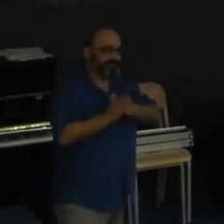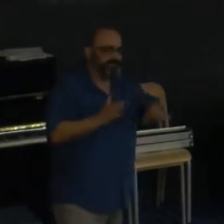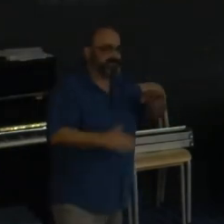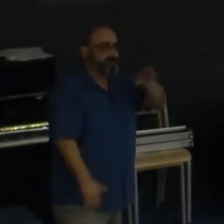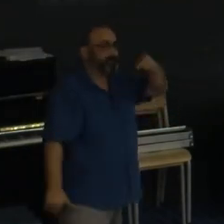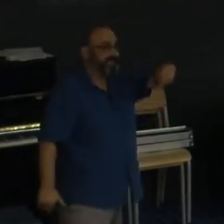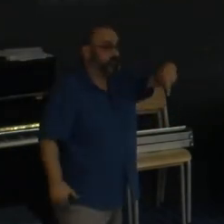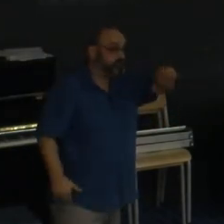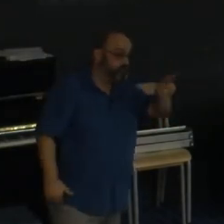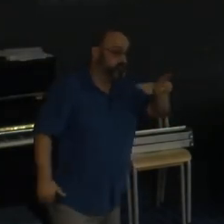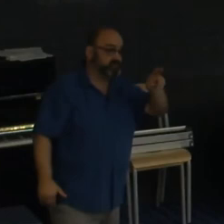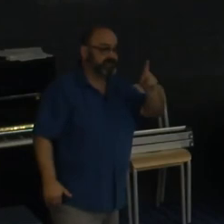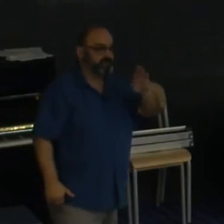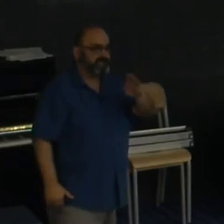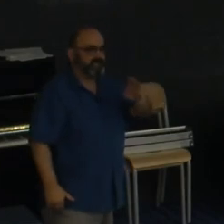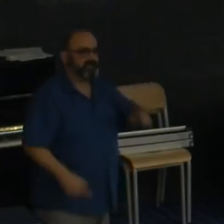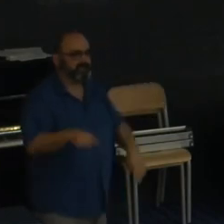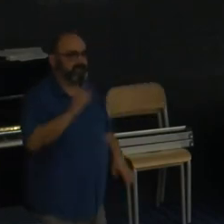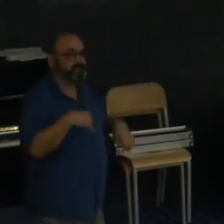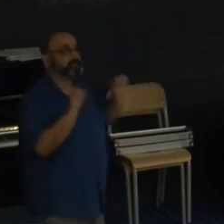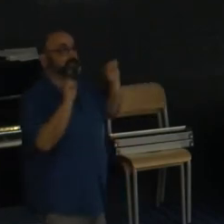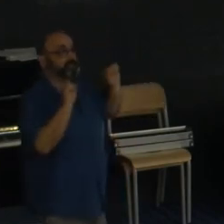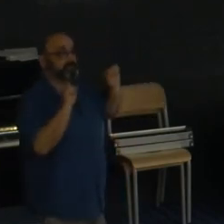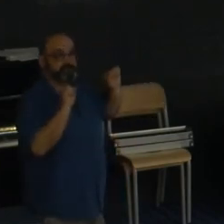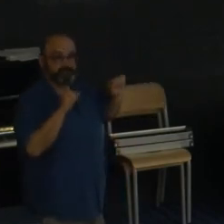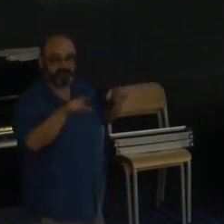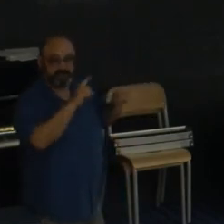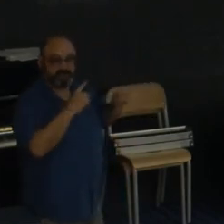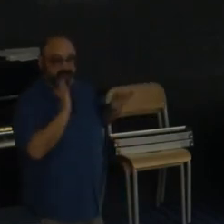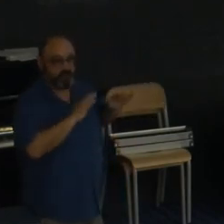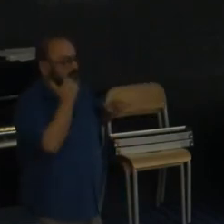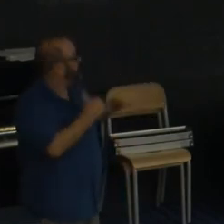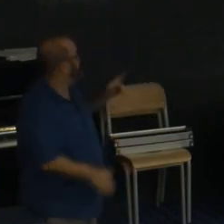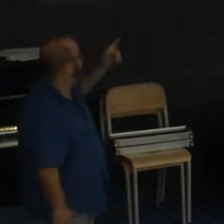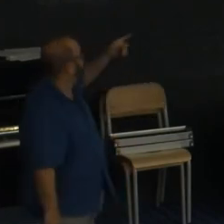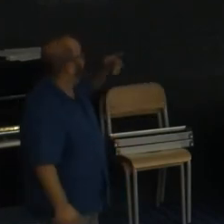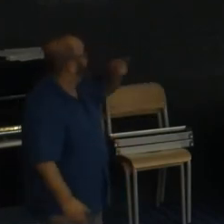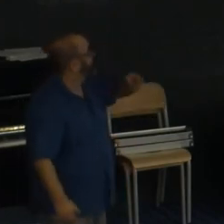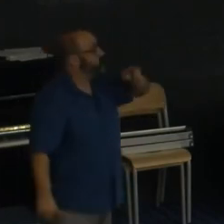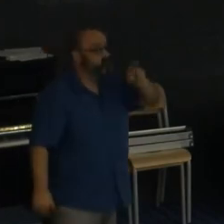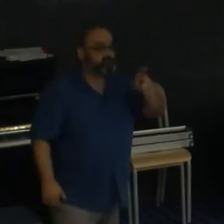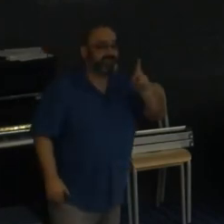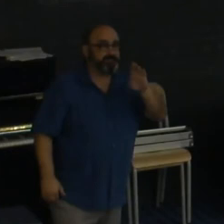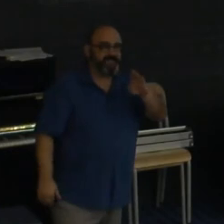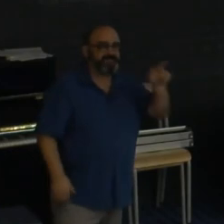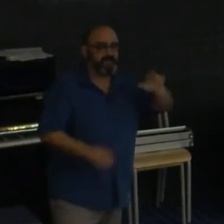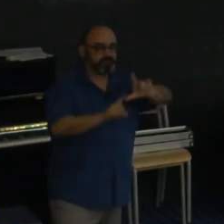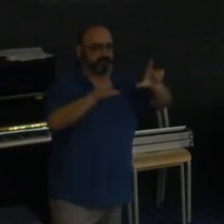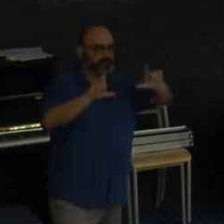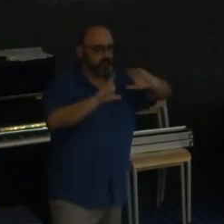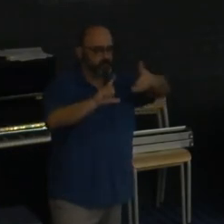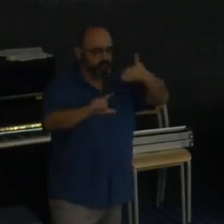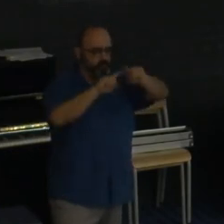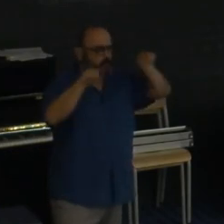PUDB. Je sais pas, là je vois les têtes qui se relèvent, c'est un peu moins ennuyant. En fait, PUDB, c'est une console qui affiche directement la